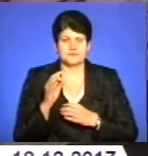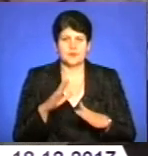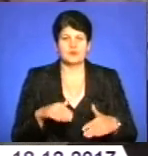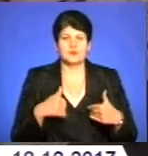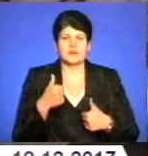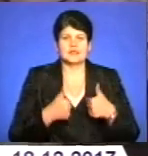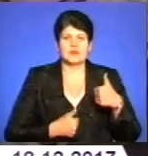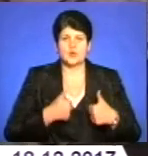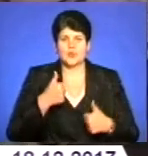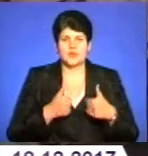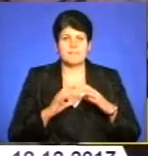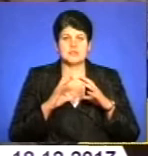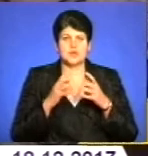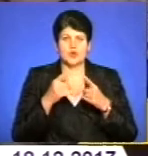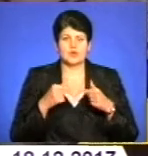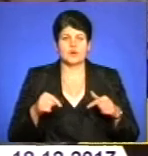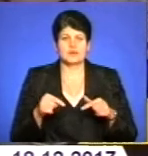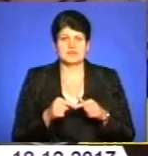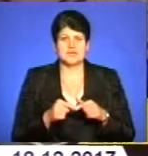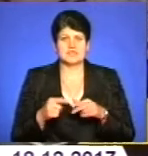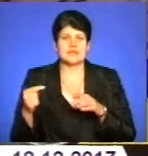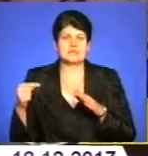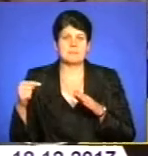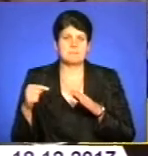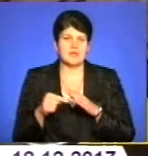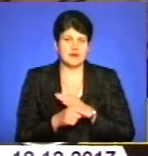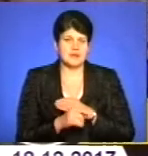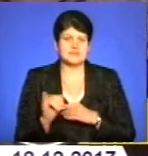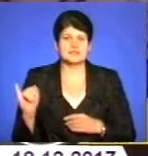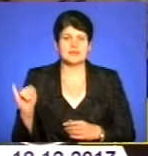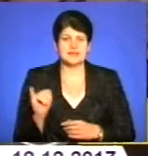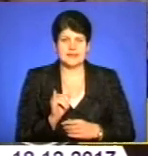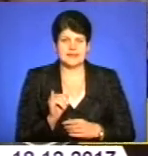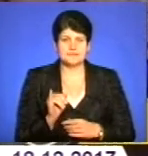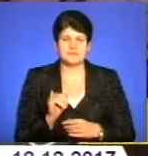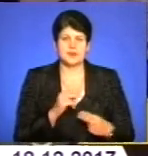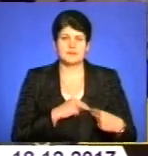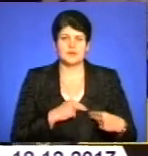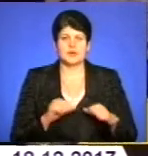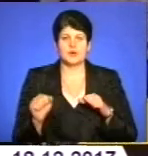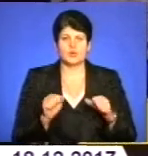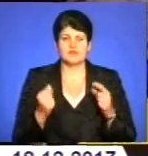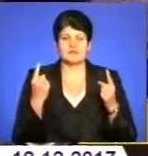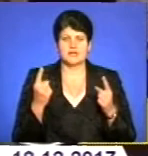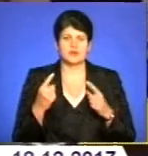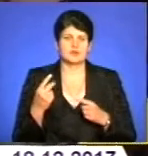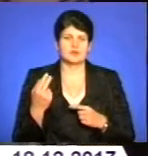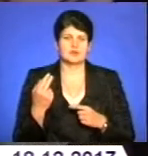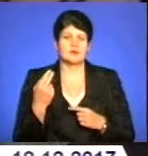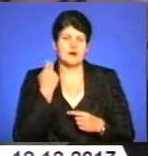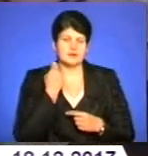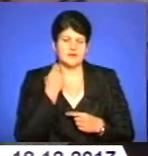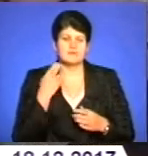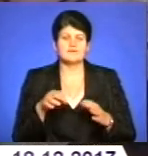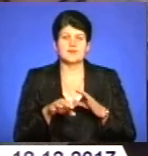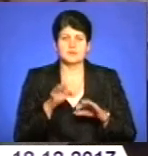на конкурс міжнародна організація з міграції та партнери уряд Великої Британії обирали цих